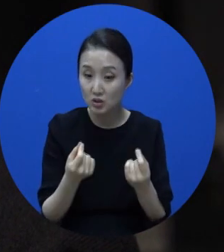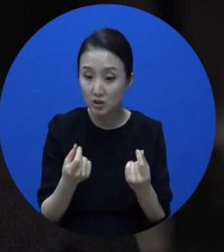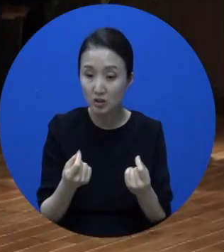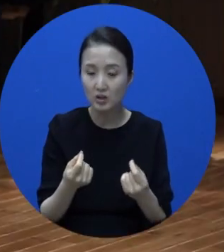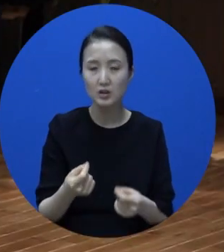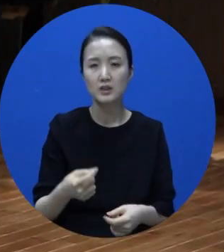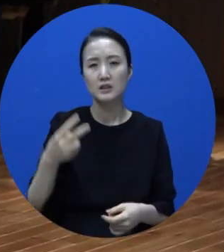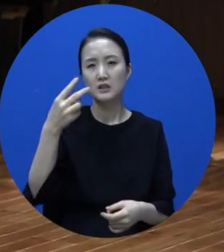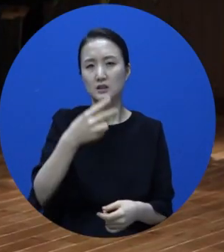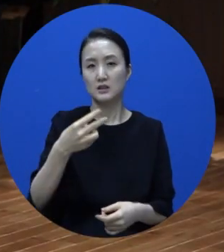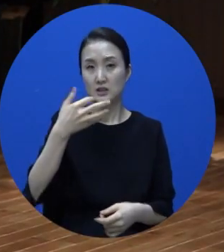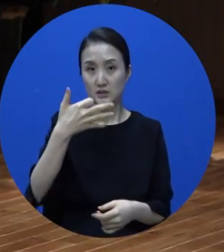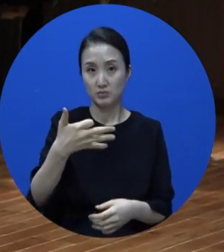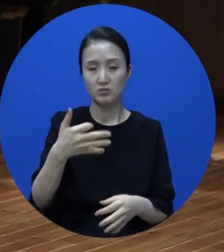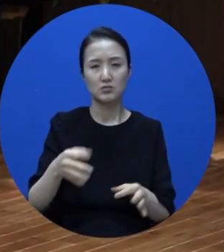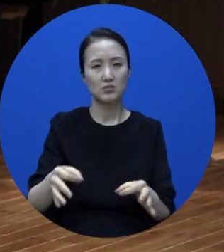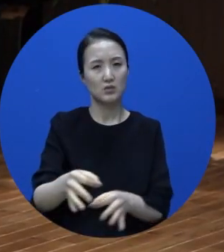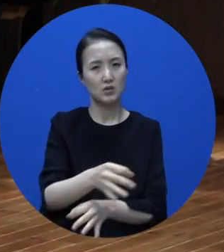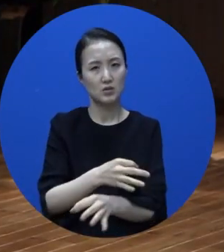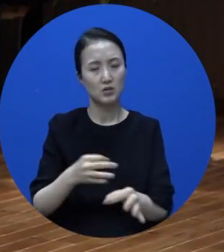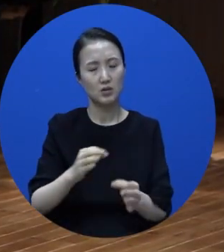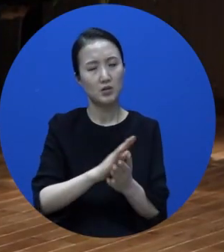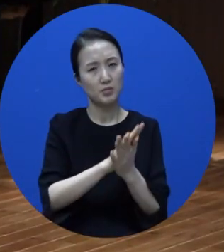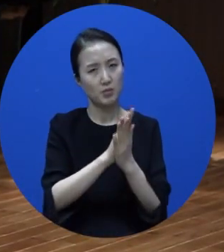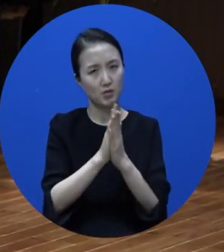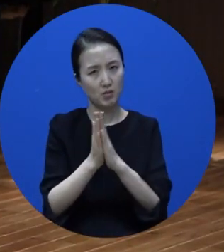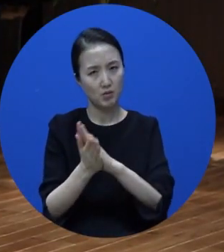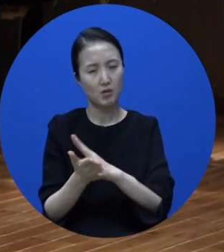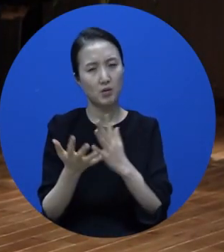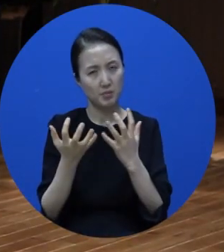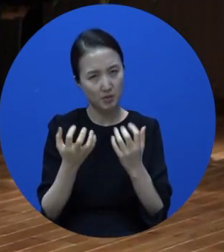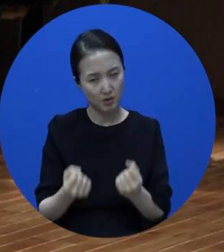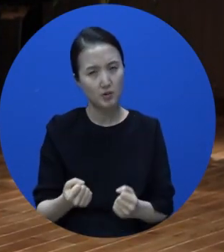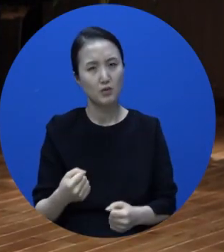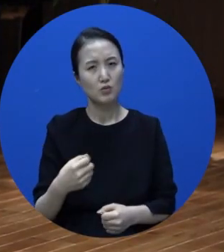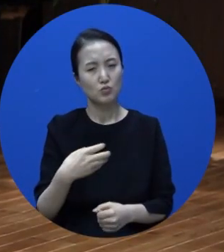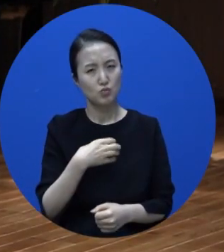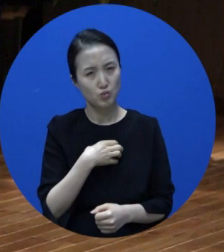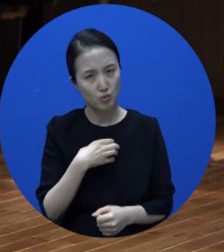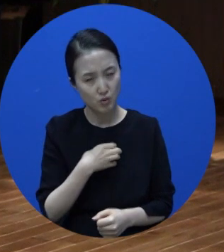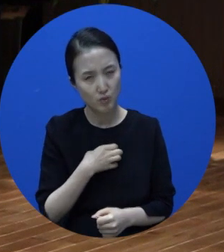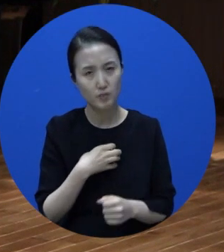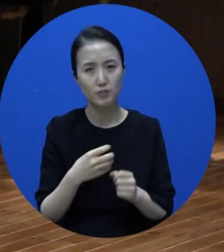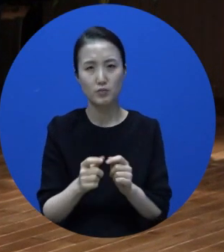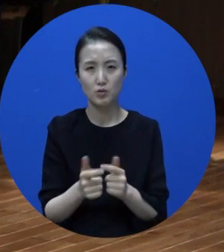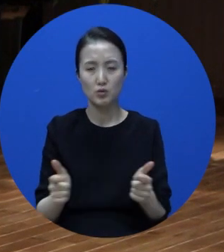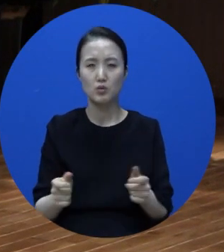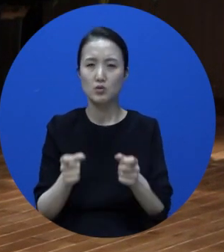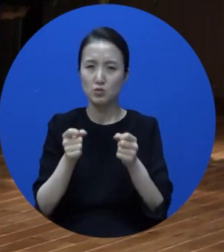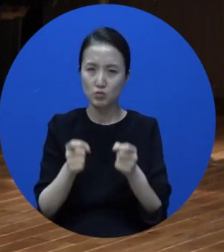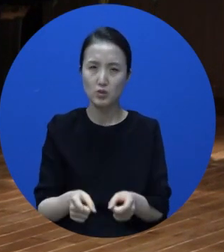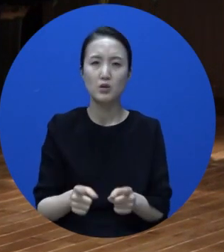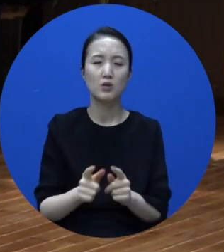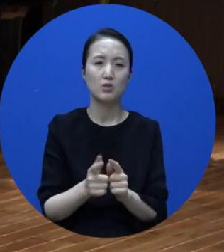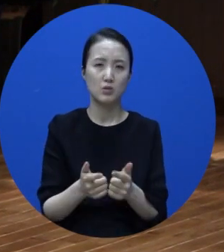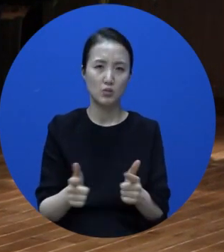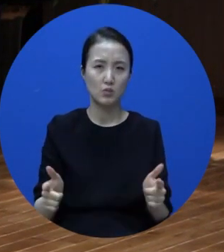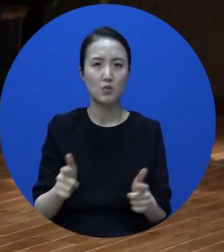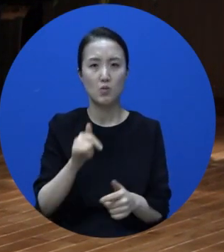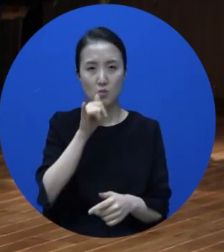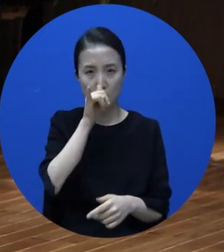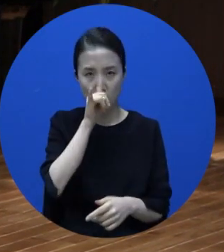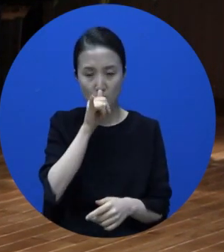2019년 경제 굉장히 많은 변화가 놓여져 있습니다 다양한 위험 요인과